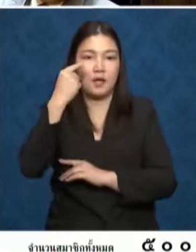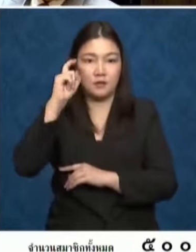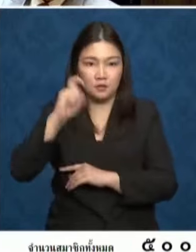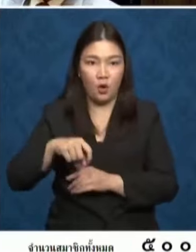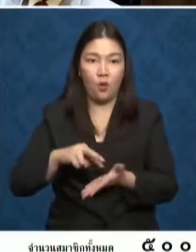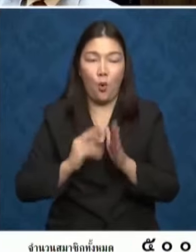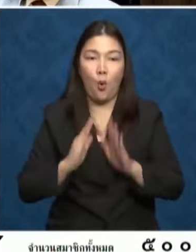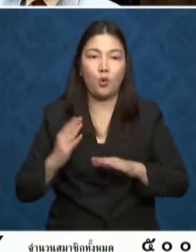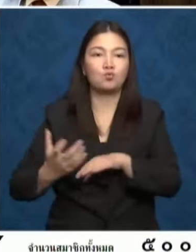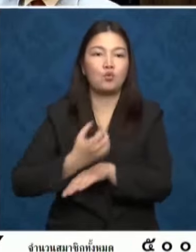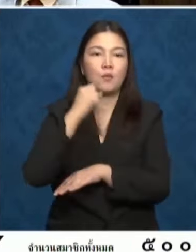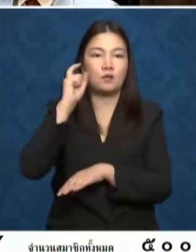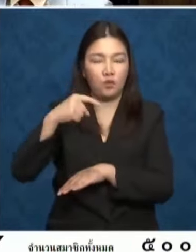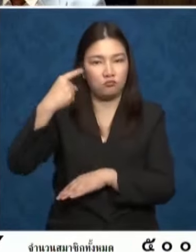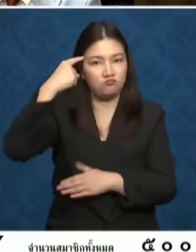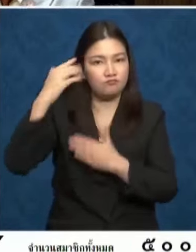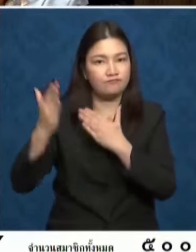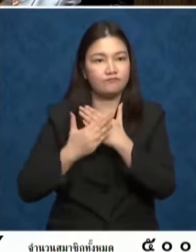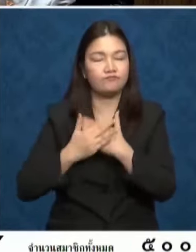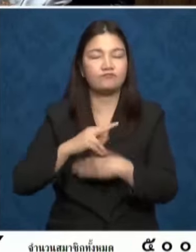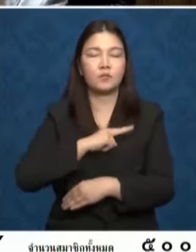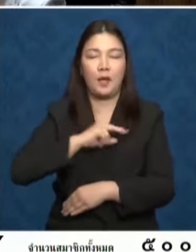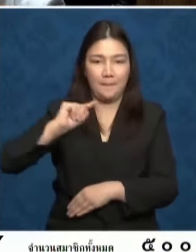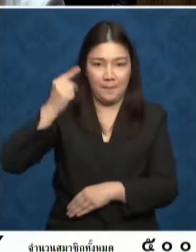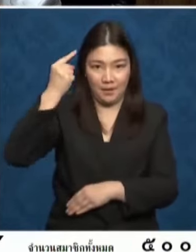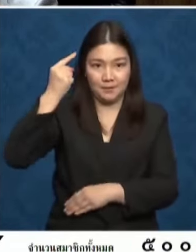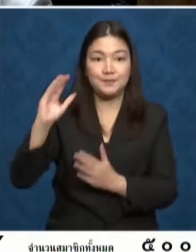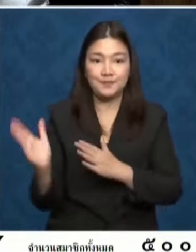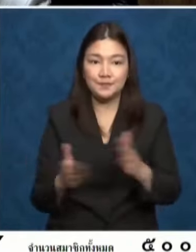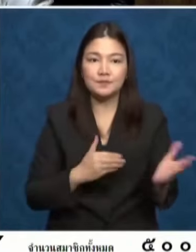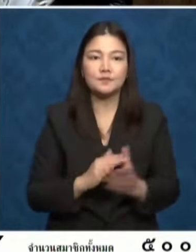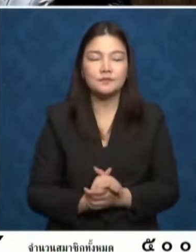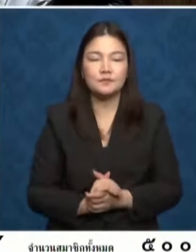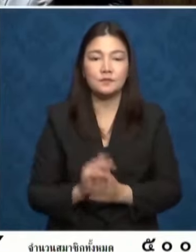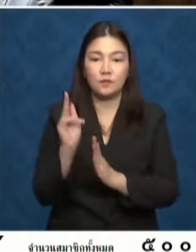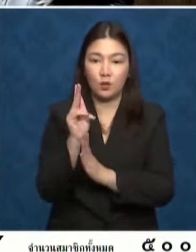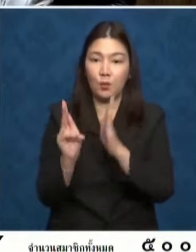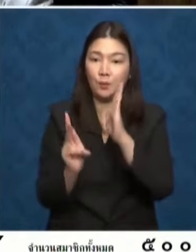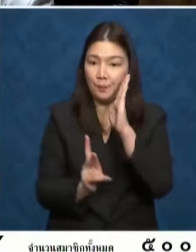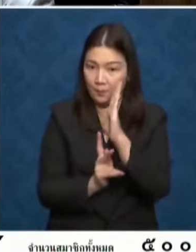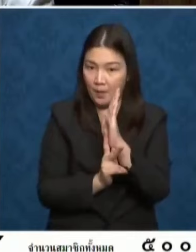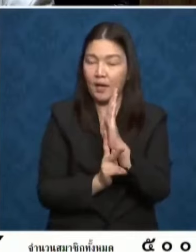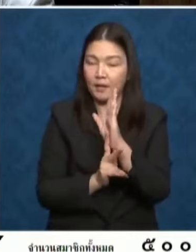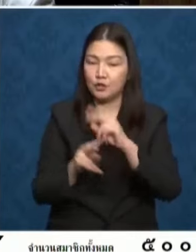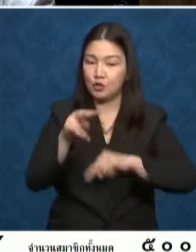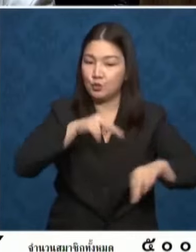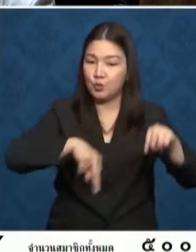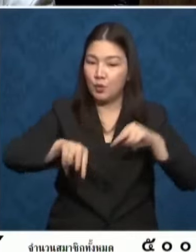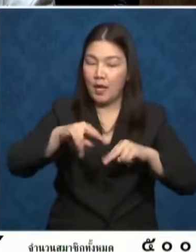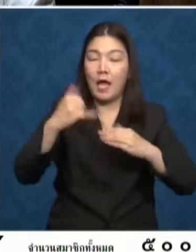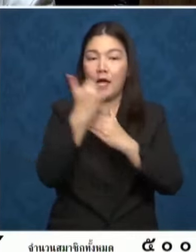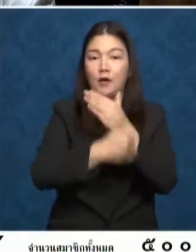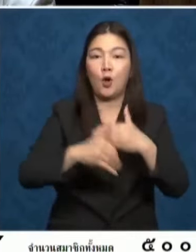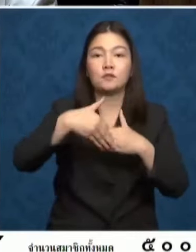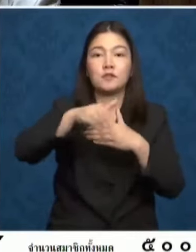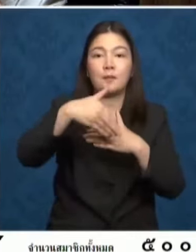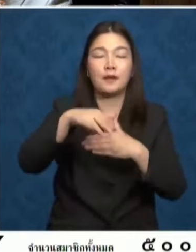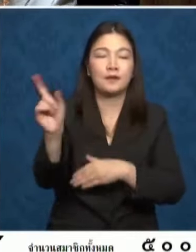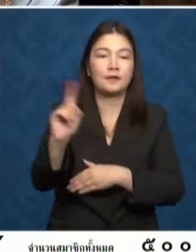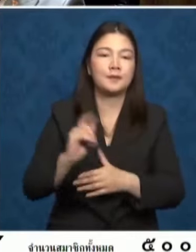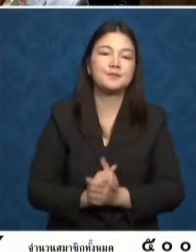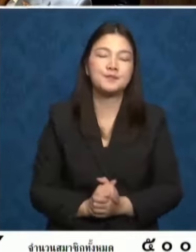ต้องตระหนักรู้ในสิ่งเหล่านี้นะครับตัวอย่างกฎหมายคุ้มครองกลุ่มชาติพันธ์ของต่างประเทศมีอะไรบ้างตอน